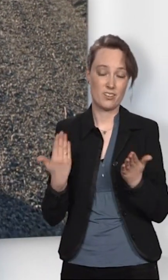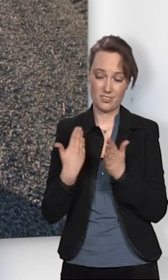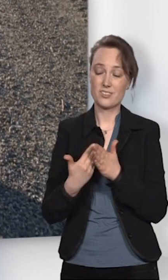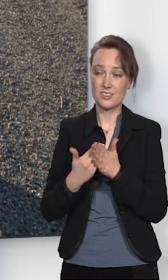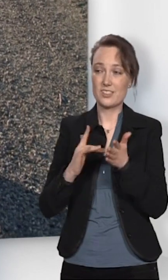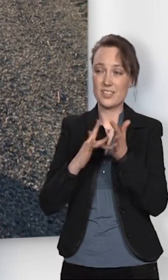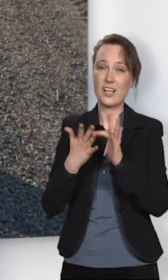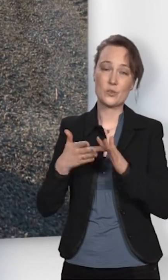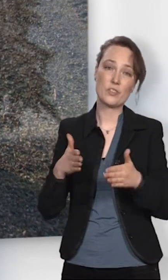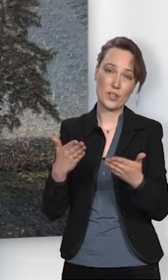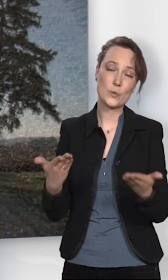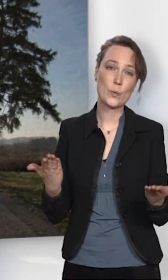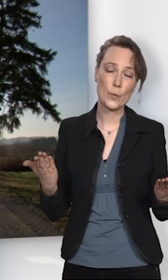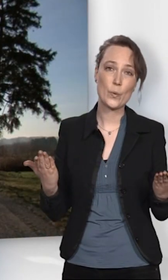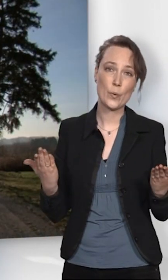Jesusweg.